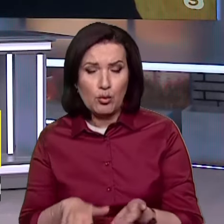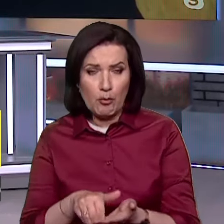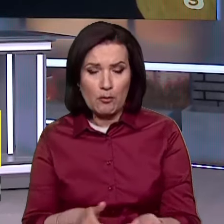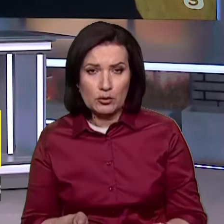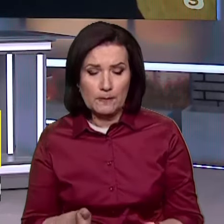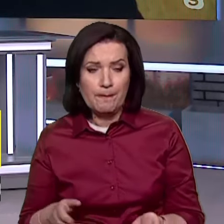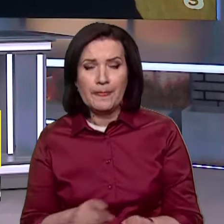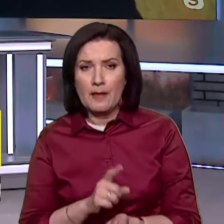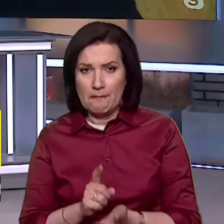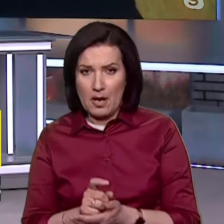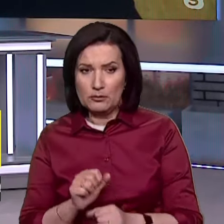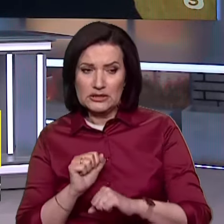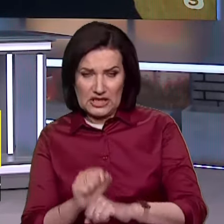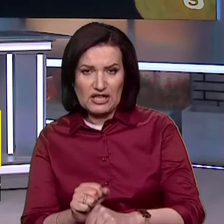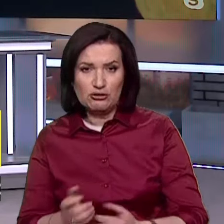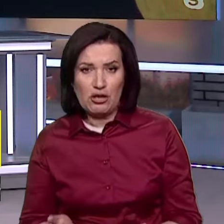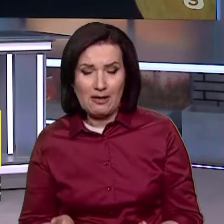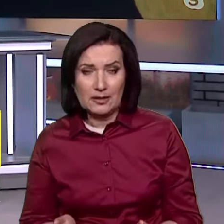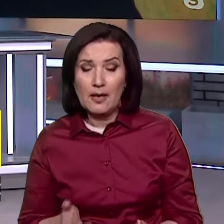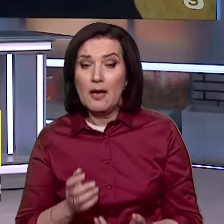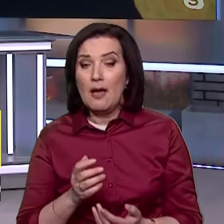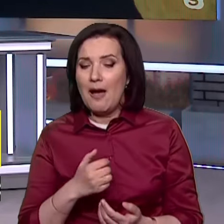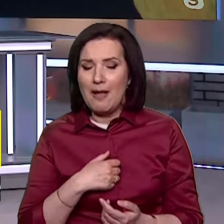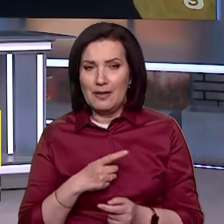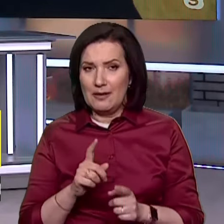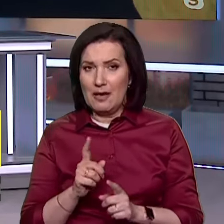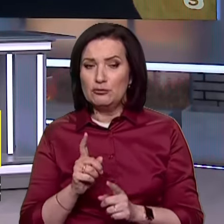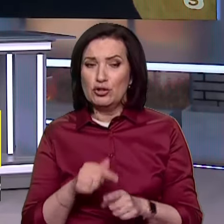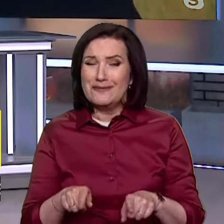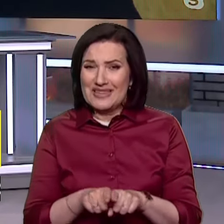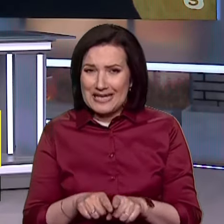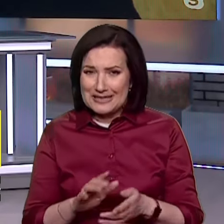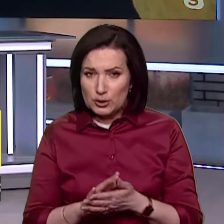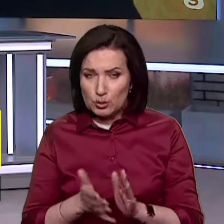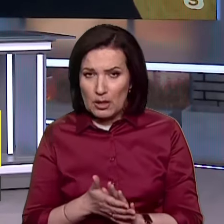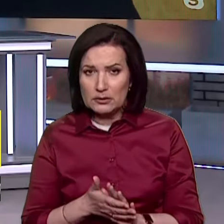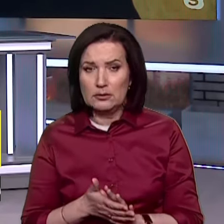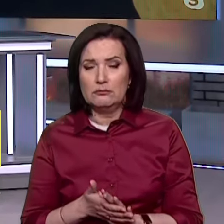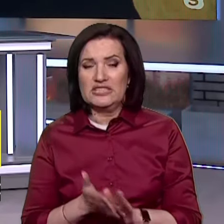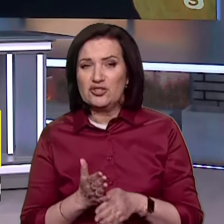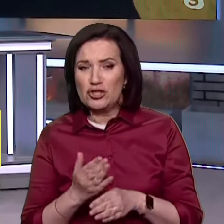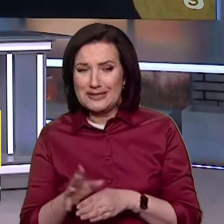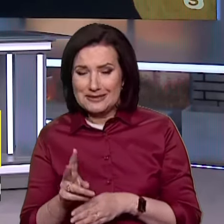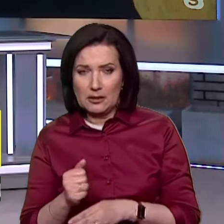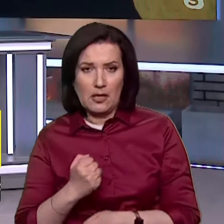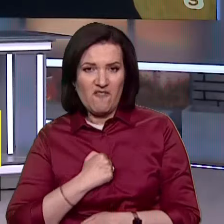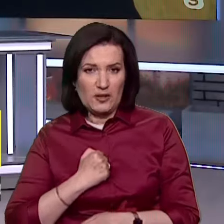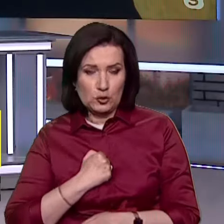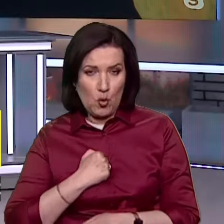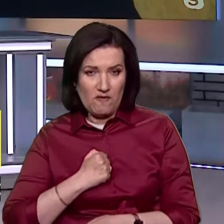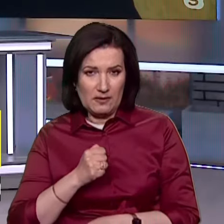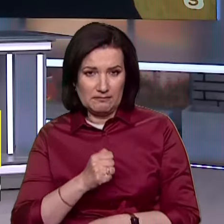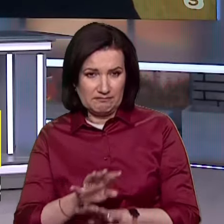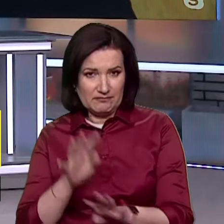допомогти. Вони мають захищати. Але я не виключаю, що в такій ситуації частина військових